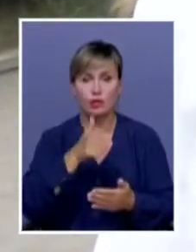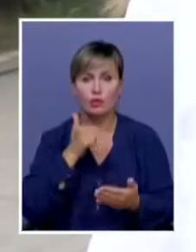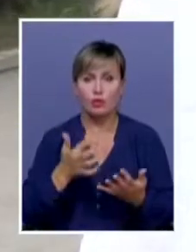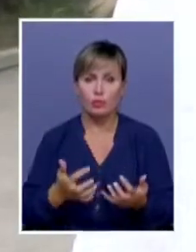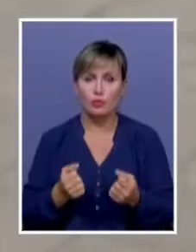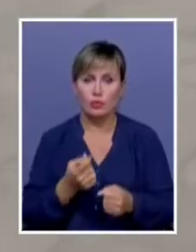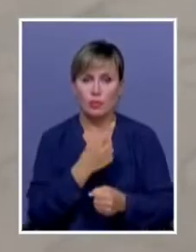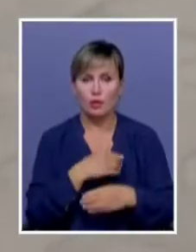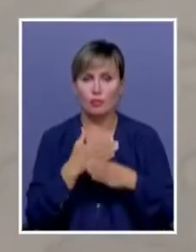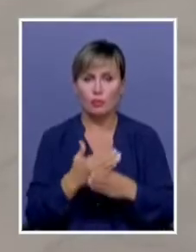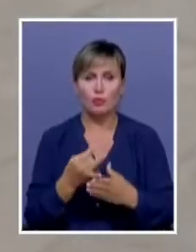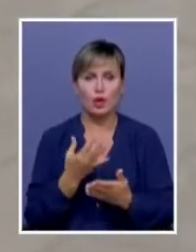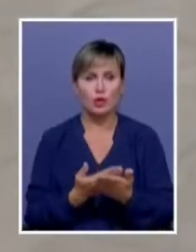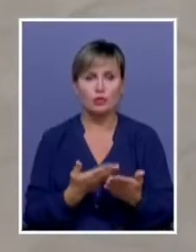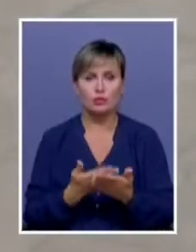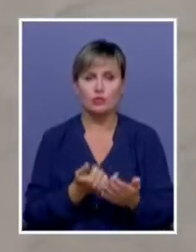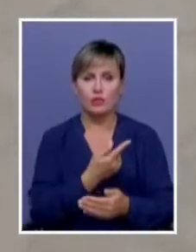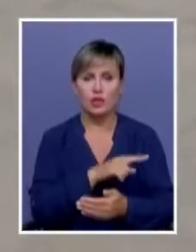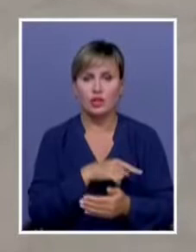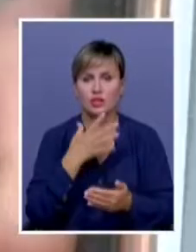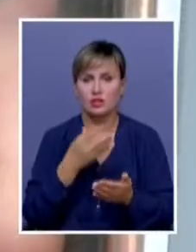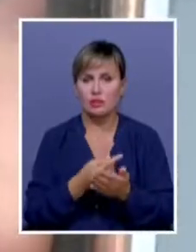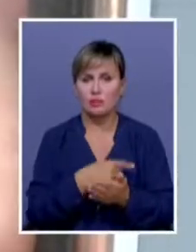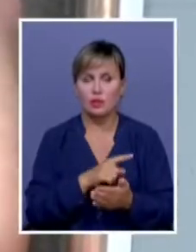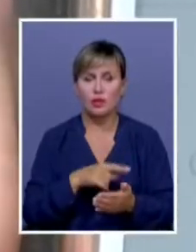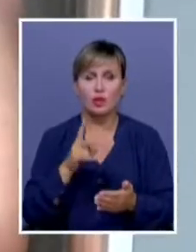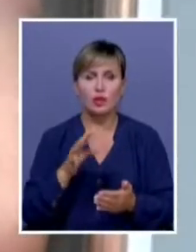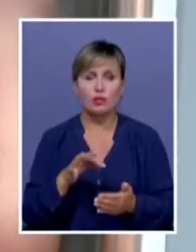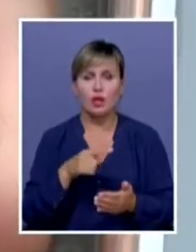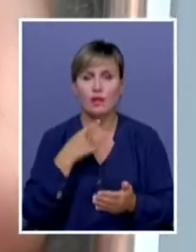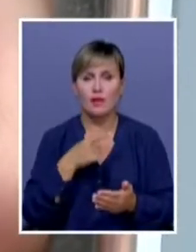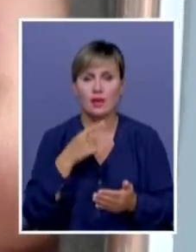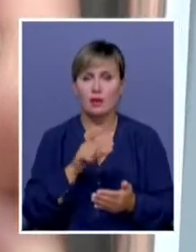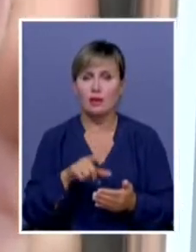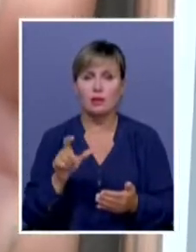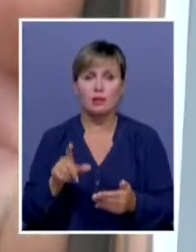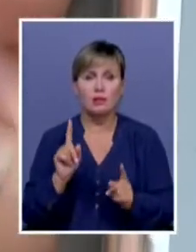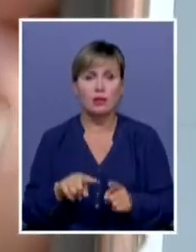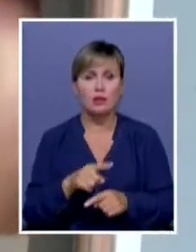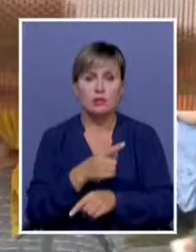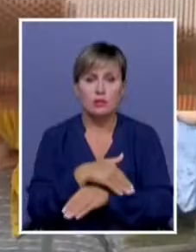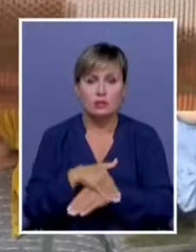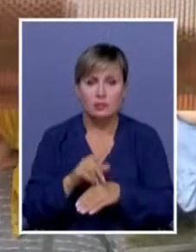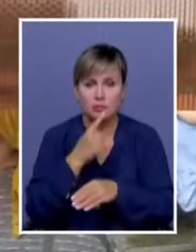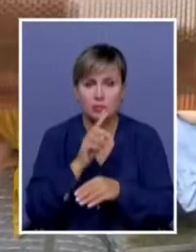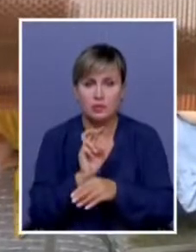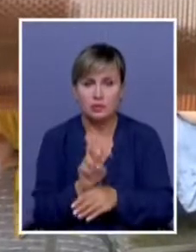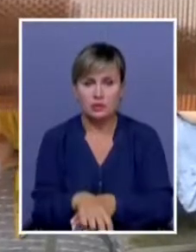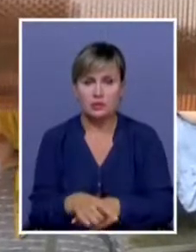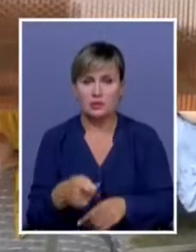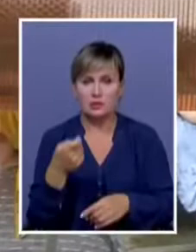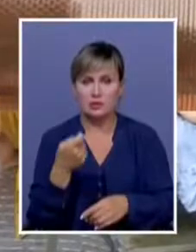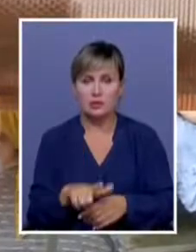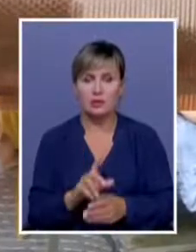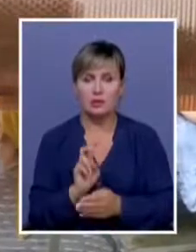получала медпомощь и консультацию у врачей своей поликлиники. Хотя, как утверждает Ольга, даже порог медицинского учреждения за все это время ни разу